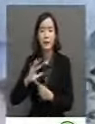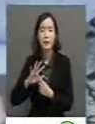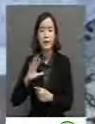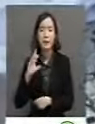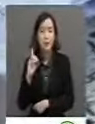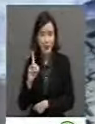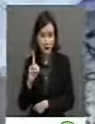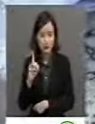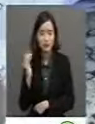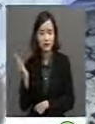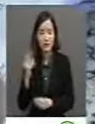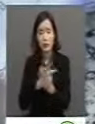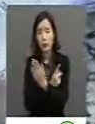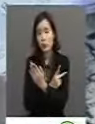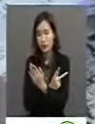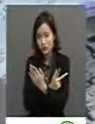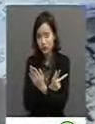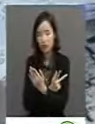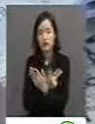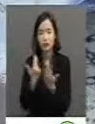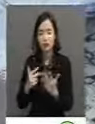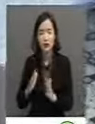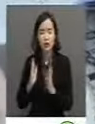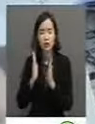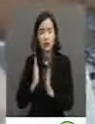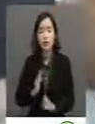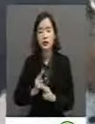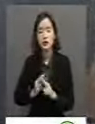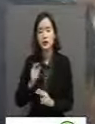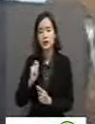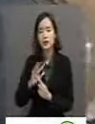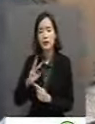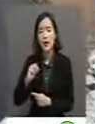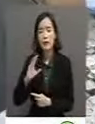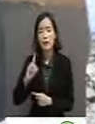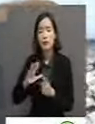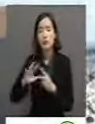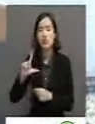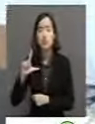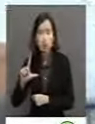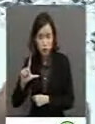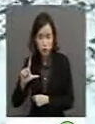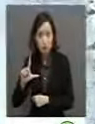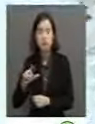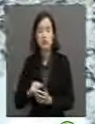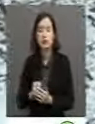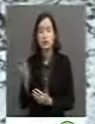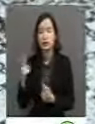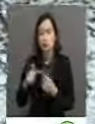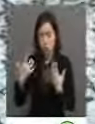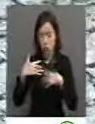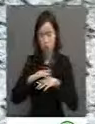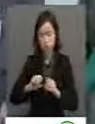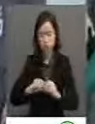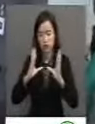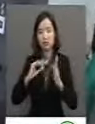ที่ภูเก็ตแล้วก็นายอับดุลกอเดสาและผู้ต้องหาร่วมกันวางระเบิดและระเบิดเพลิงที่